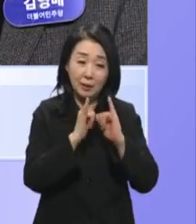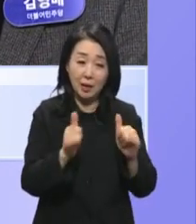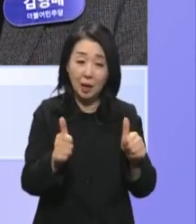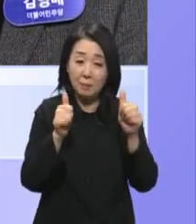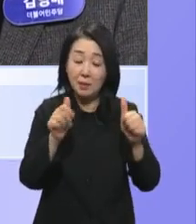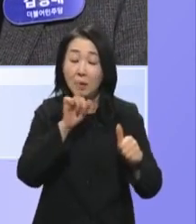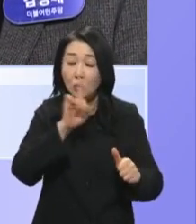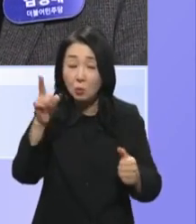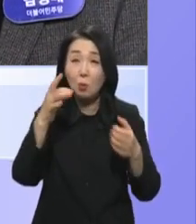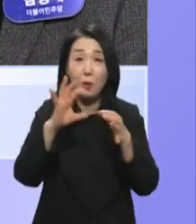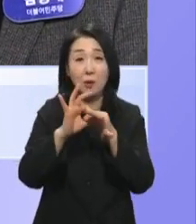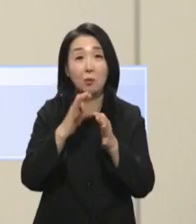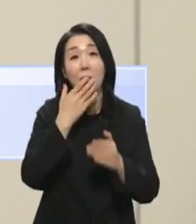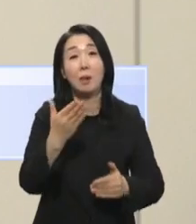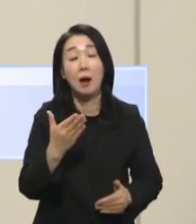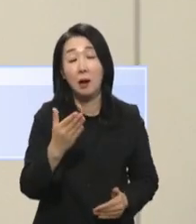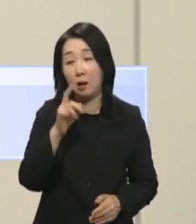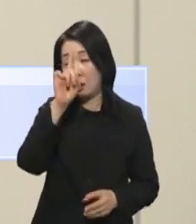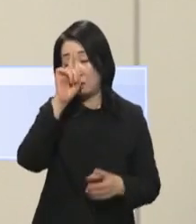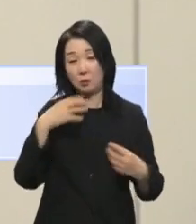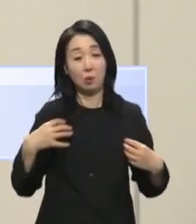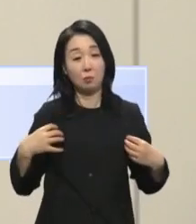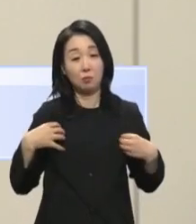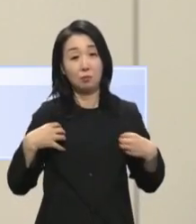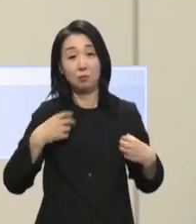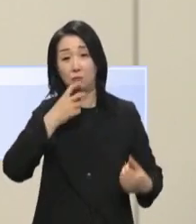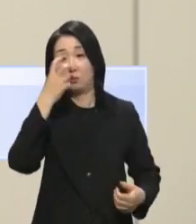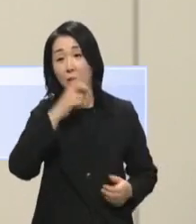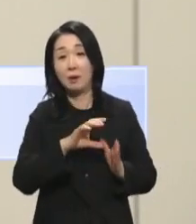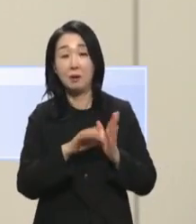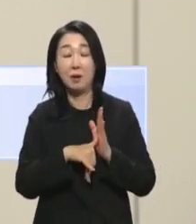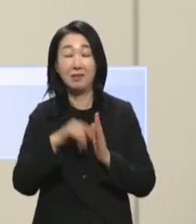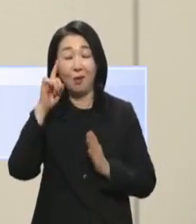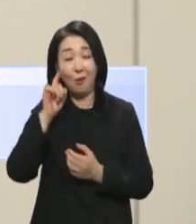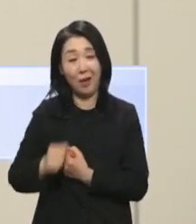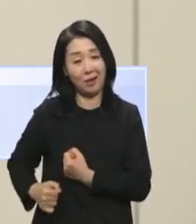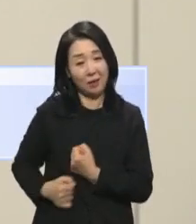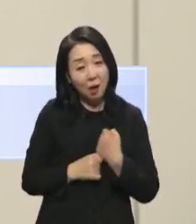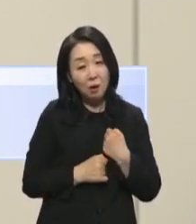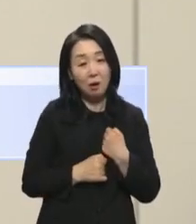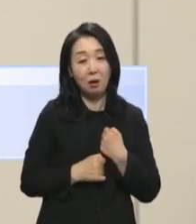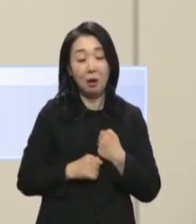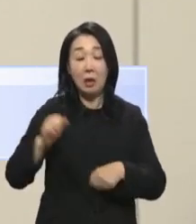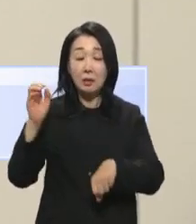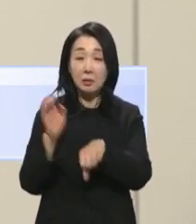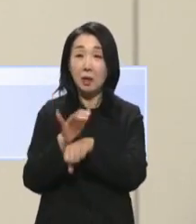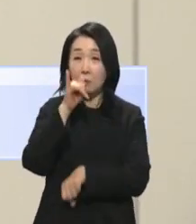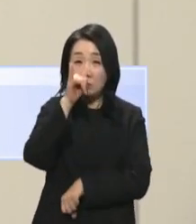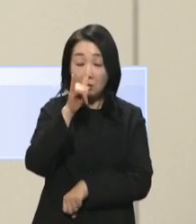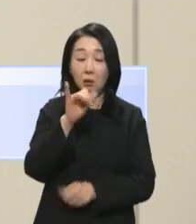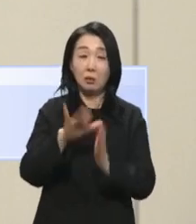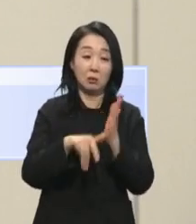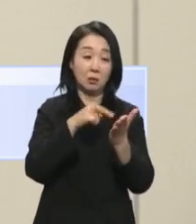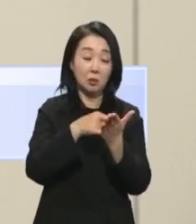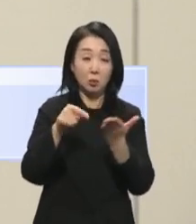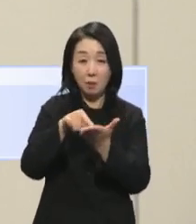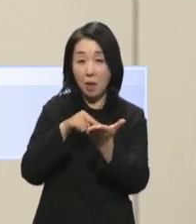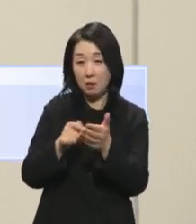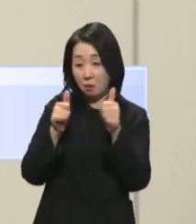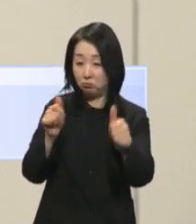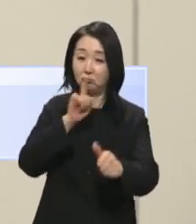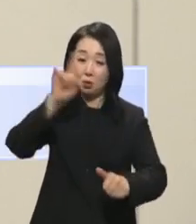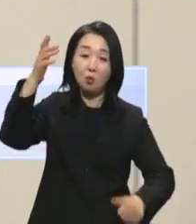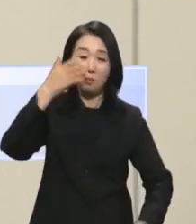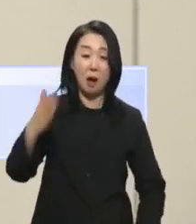가능합니다 예를 들어서 정부가 이거를 관리하는데 과실이 있었다 그러면 손해배상 청구 소송 대상이